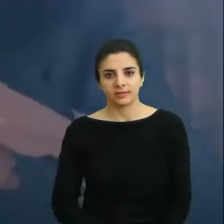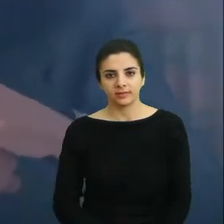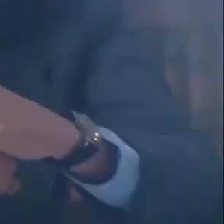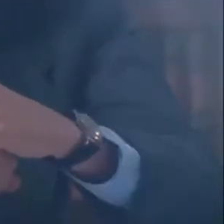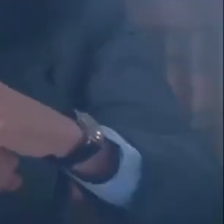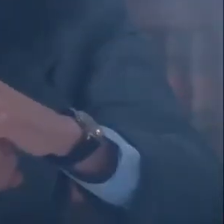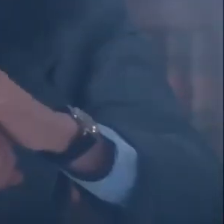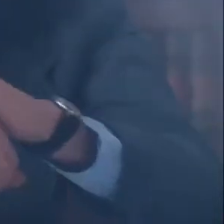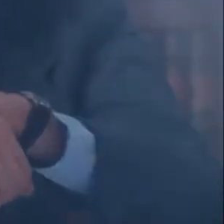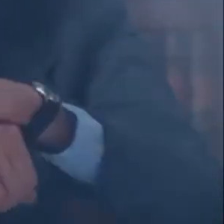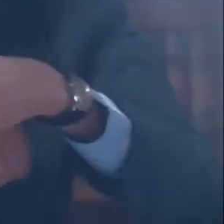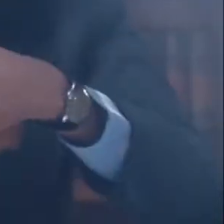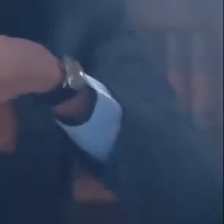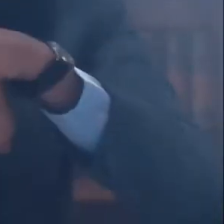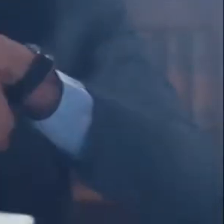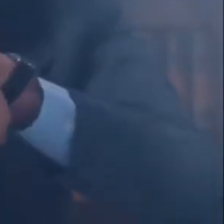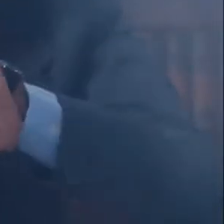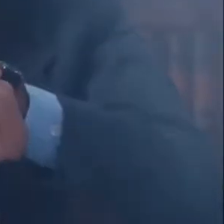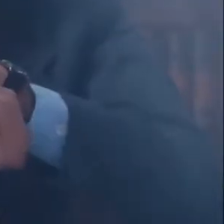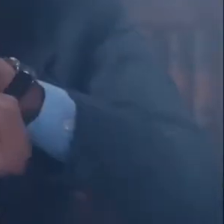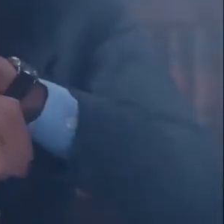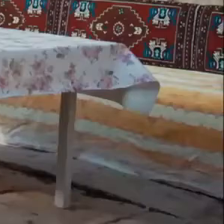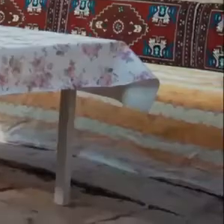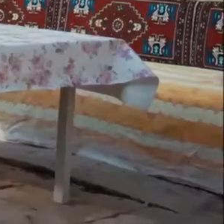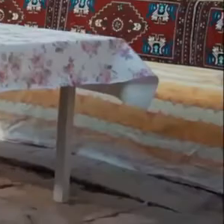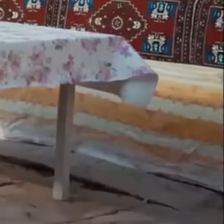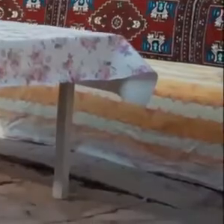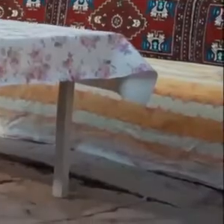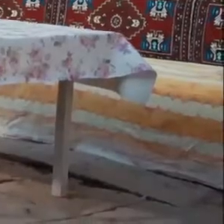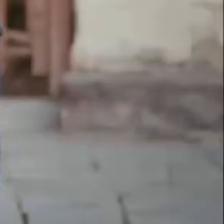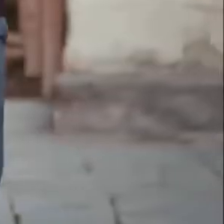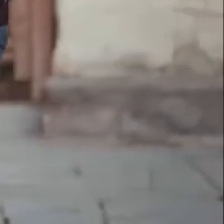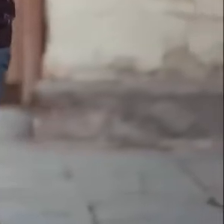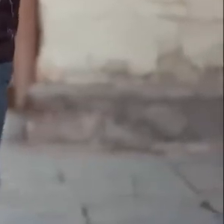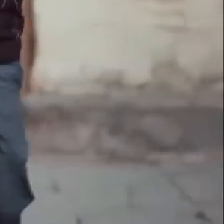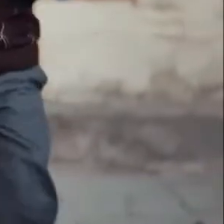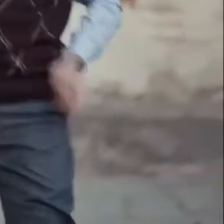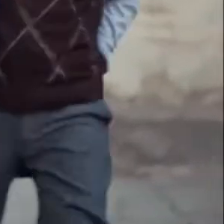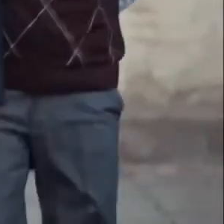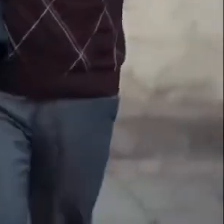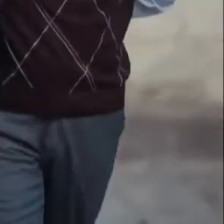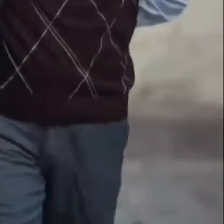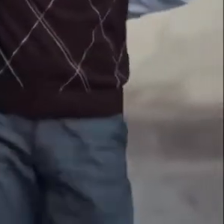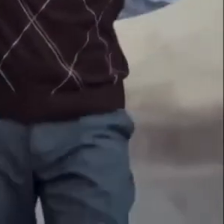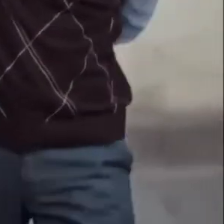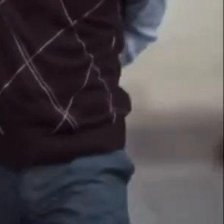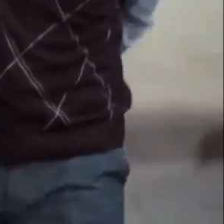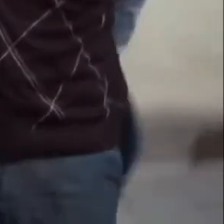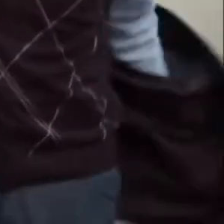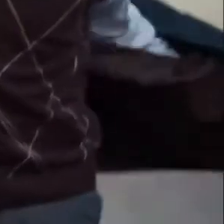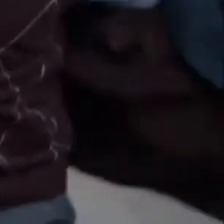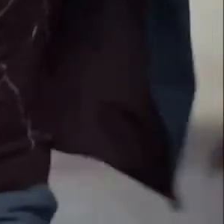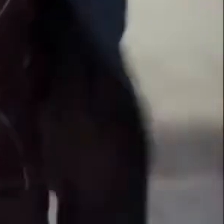Bilekçeye üzünle bakıp avucunun altında kavradı. Hasan Ali ceketini giyerek kapıya yürürken Emine elinde